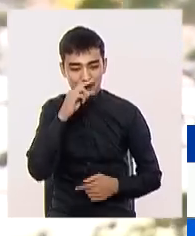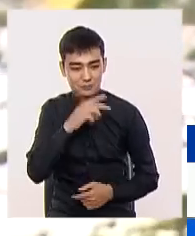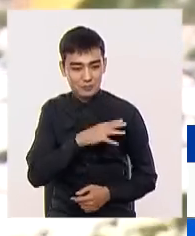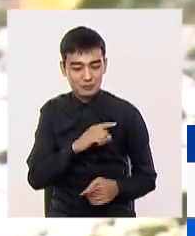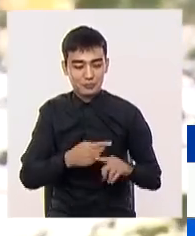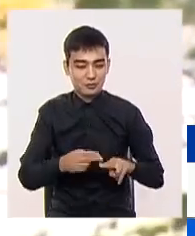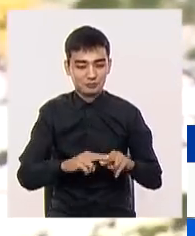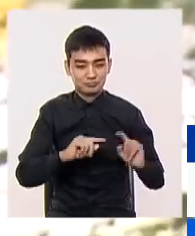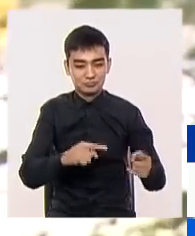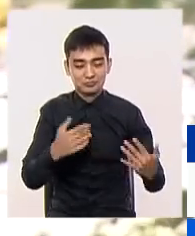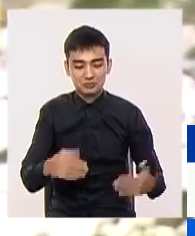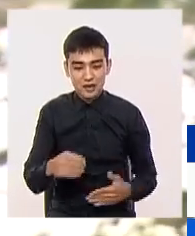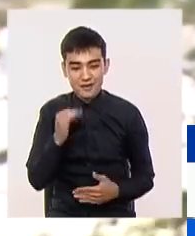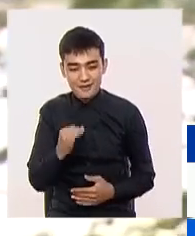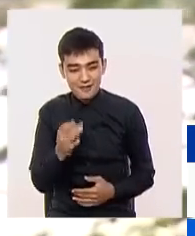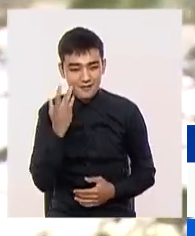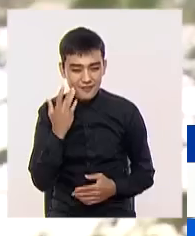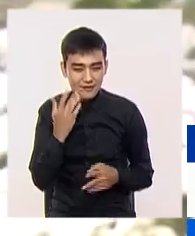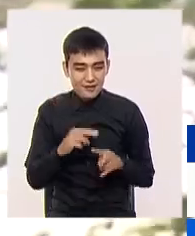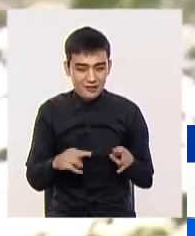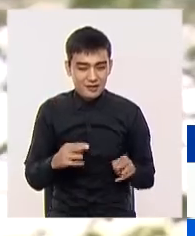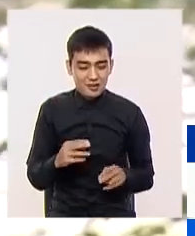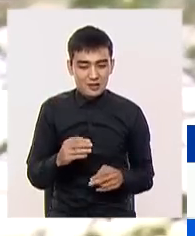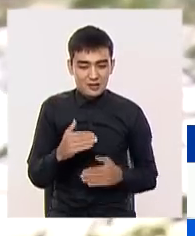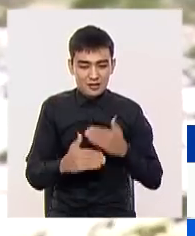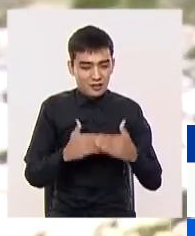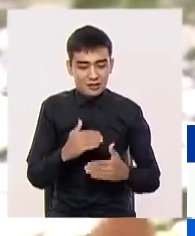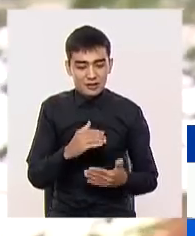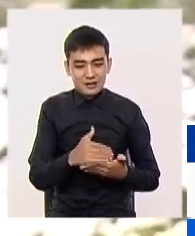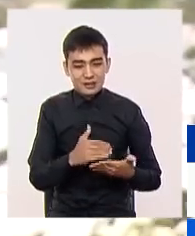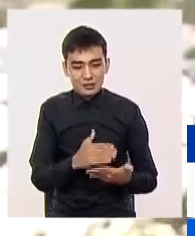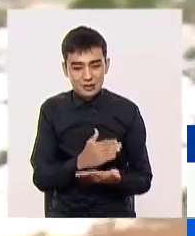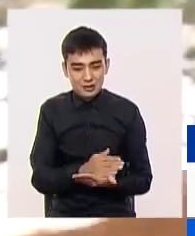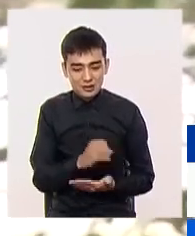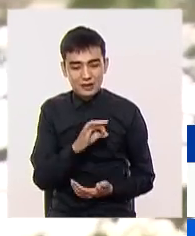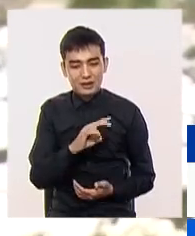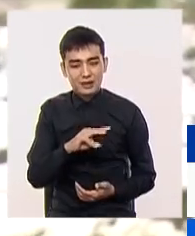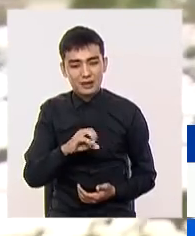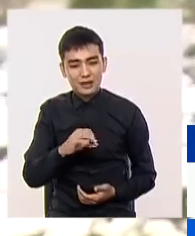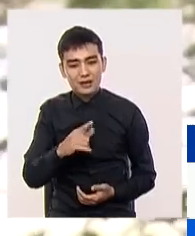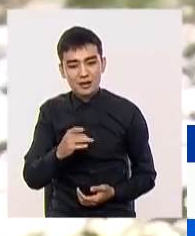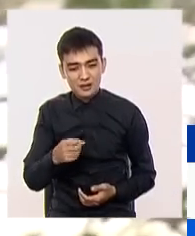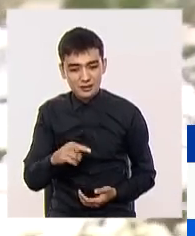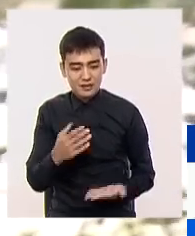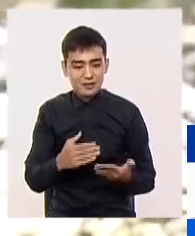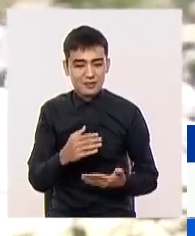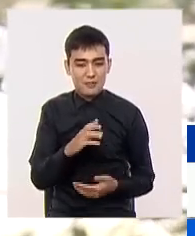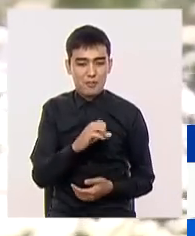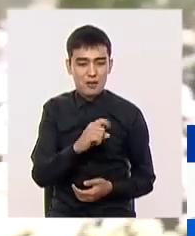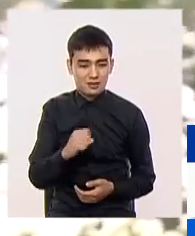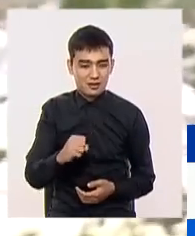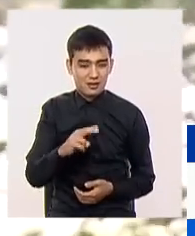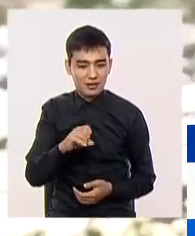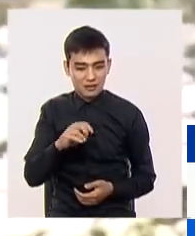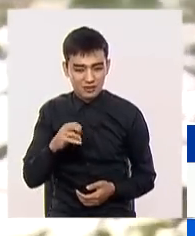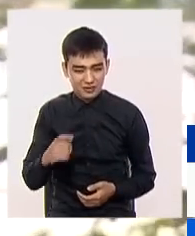Потом, сейчас же все более и более совершенствуется, да, системы. То есть идет интеграция всяких баз данных там, да, в том числе